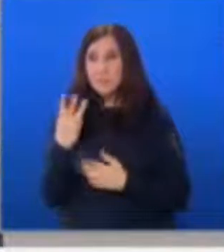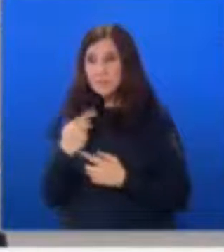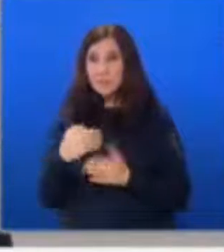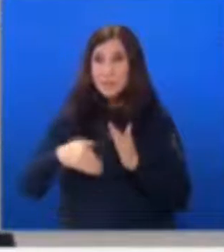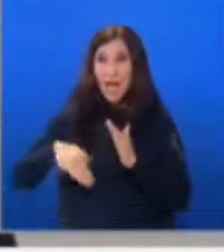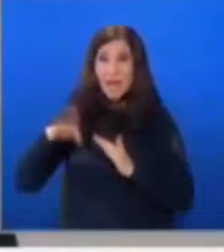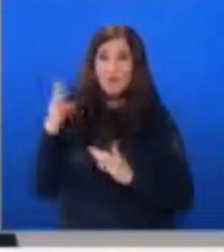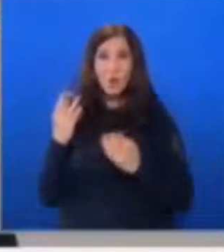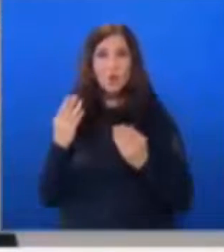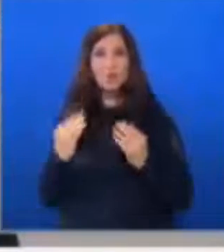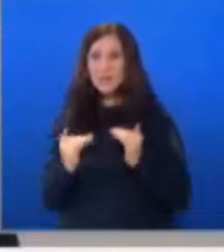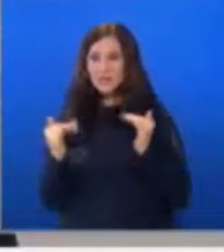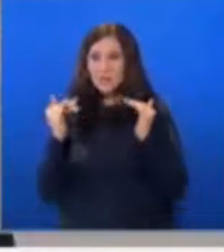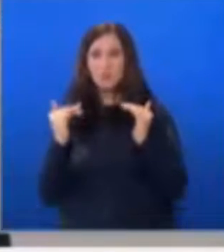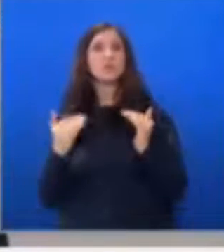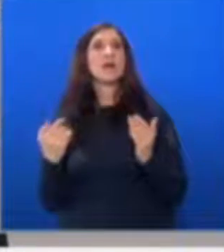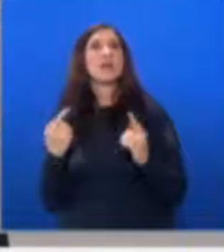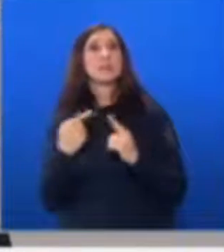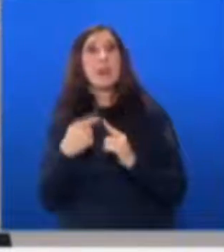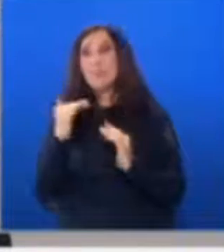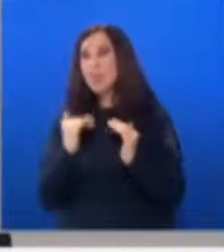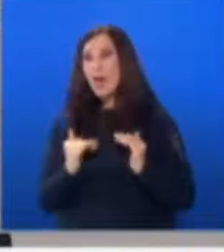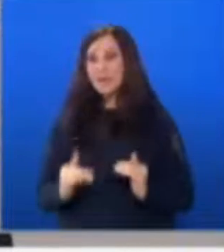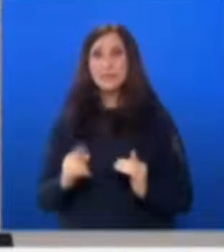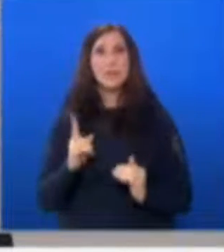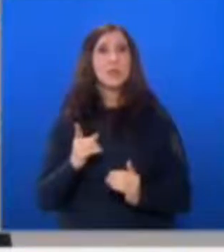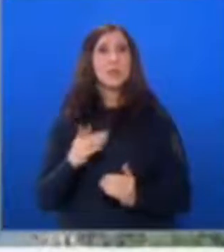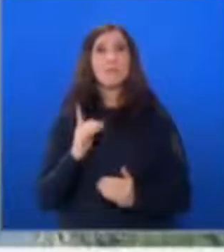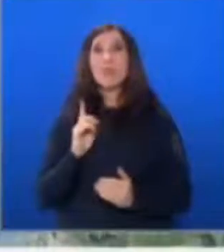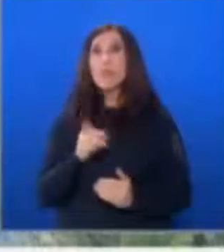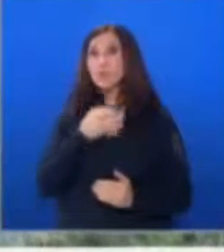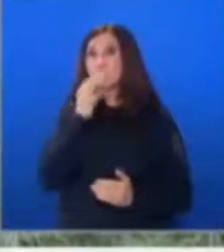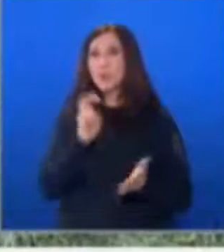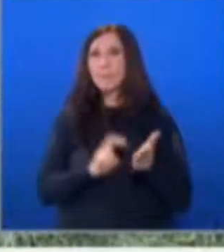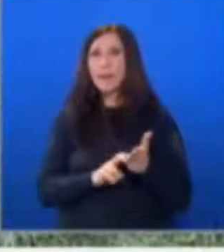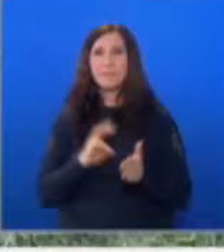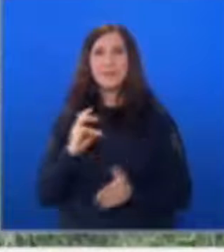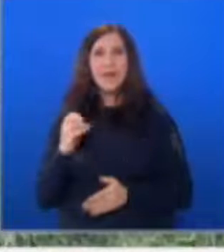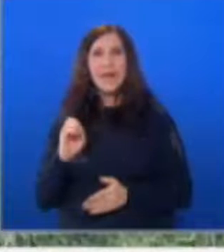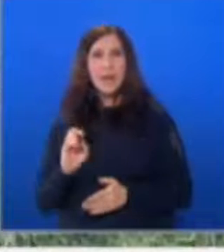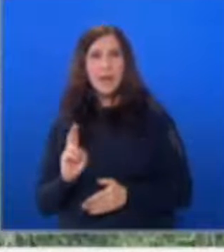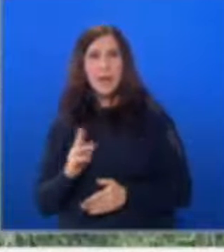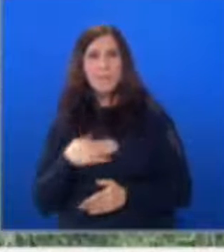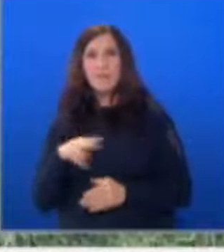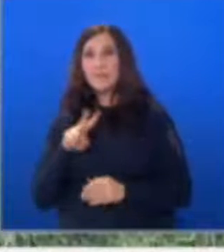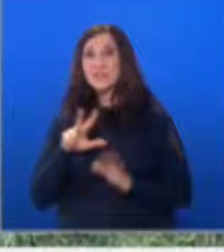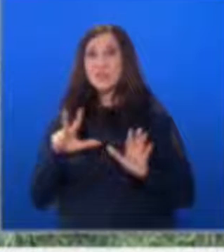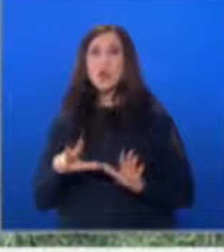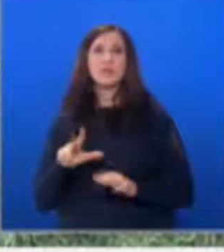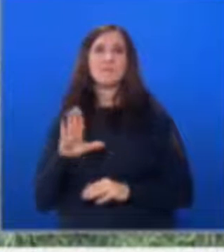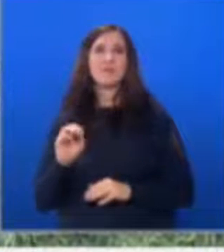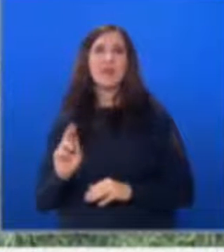стойност спрямо най-ниската. Ние трябва да имаме инструменти тази енергия да я осигуряваме. НЕК притежава 28 ВЕЦа и 3